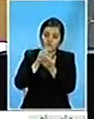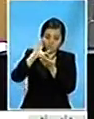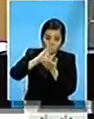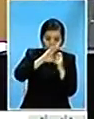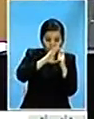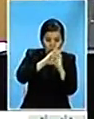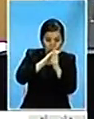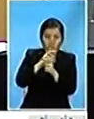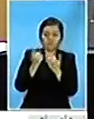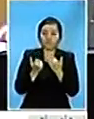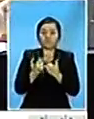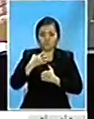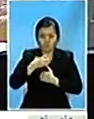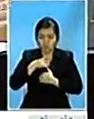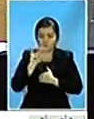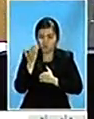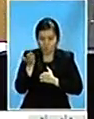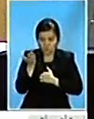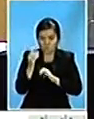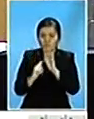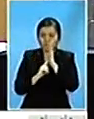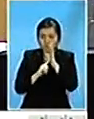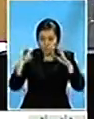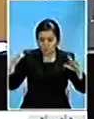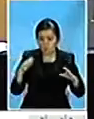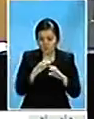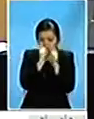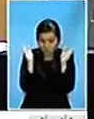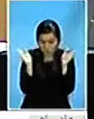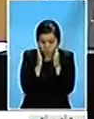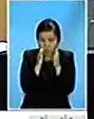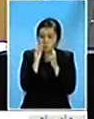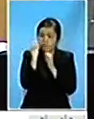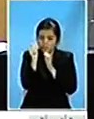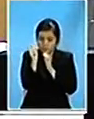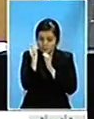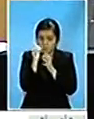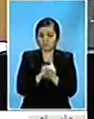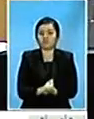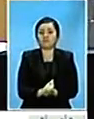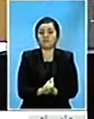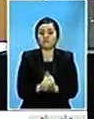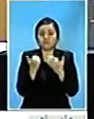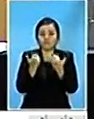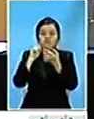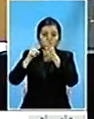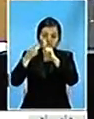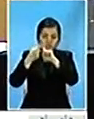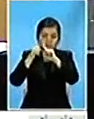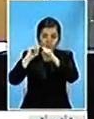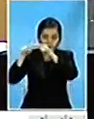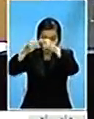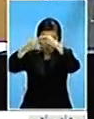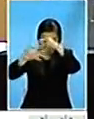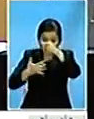ฮะอันนี้ผมอยากจะให้ท่านเนี่ยตัวอย่างของท่านกระชับนิดนึงนะเพราะว่า มีเพื่อนอีกหลายท่านร